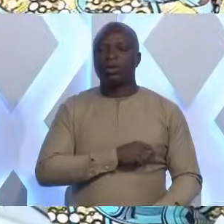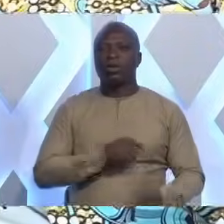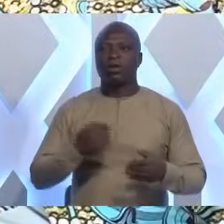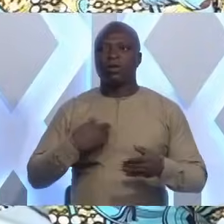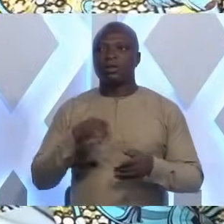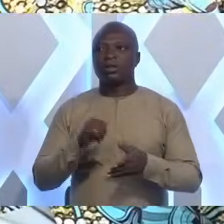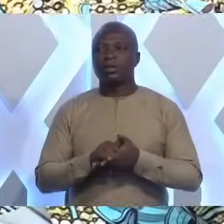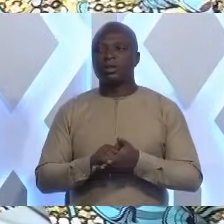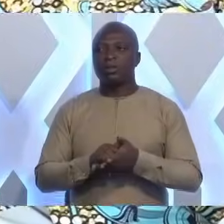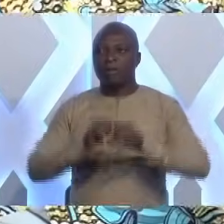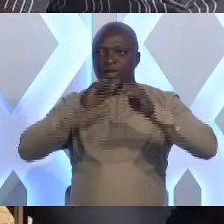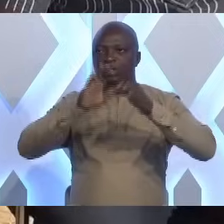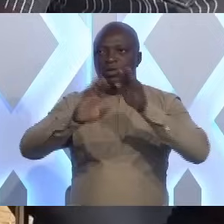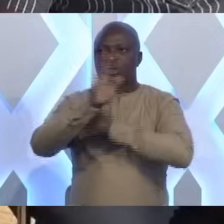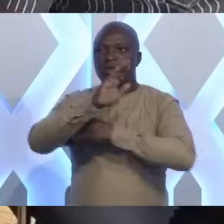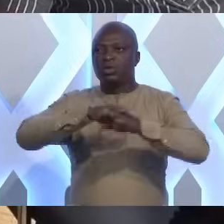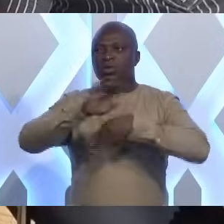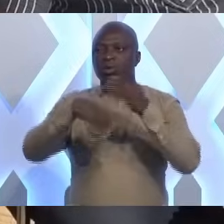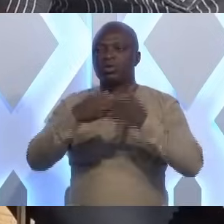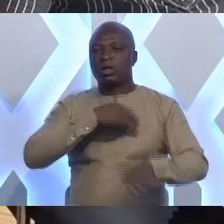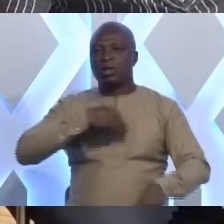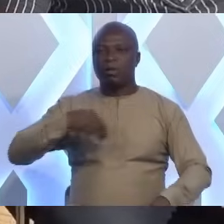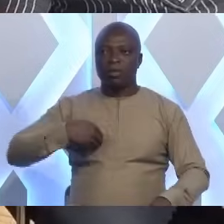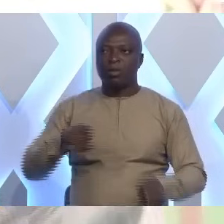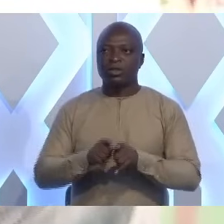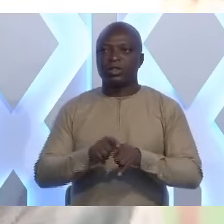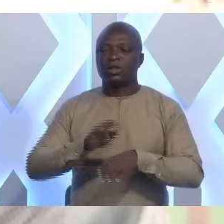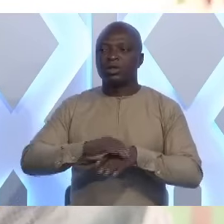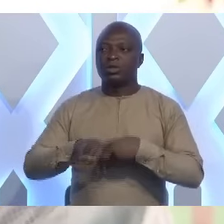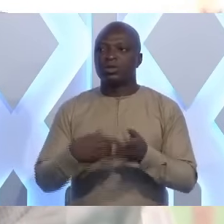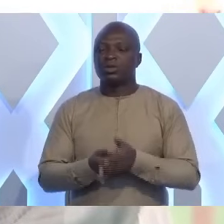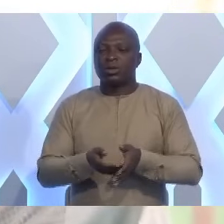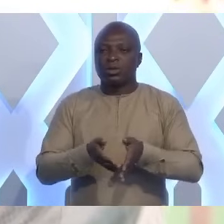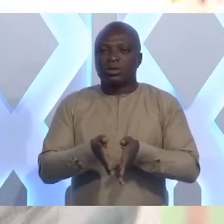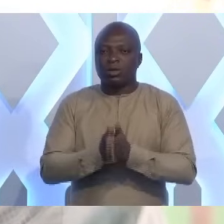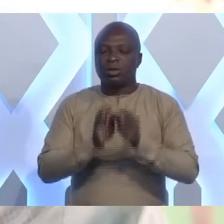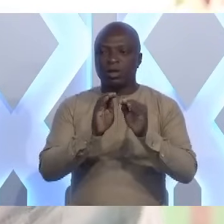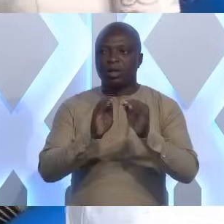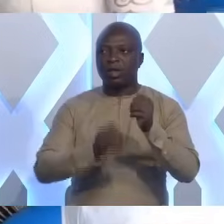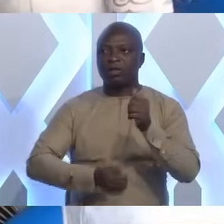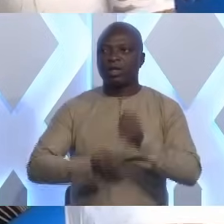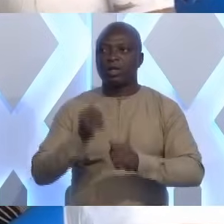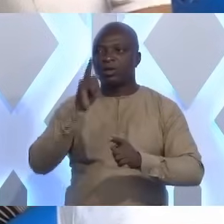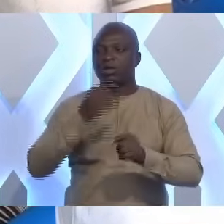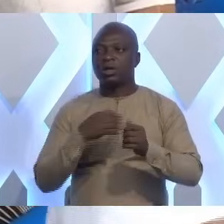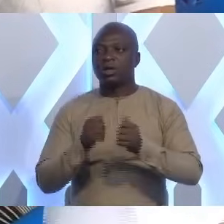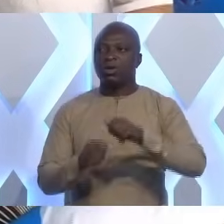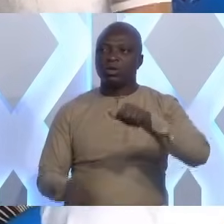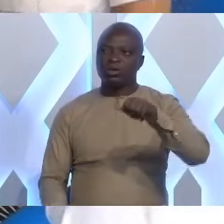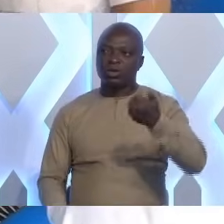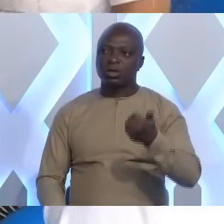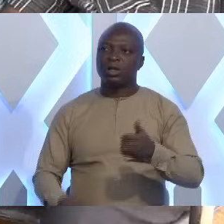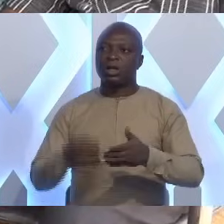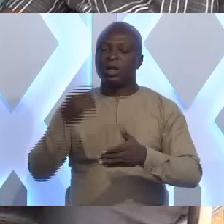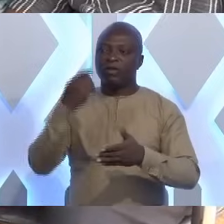de Dieu sur tous les membres, mais aussi et surtout inculquer davantage aux uns et aux autres les